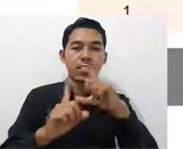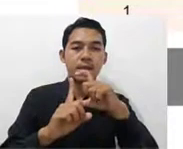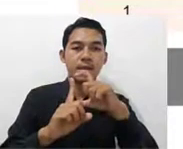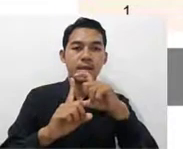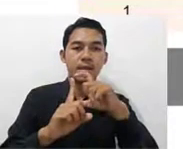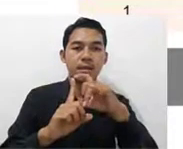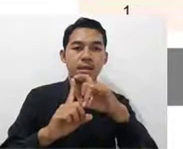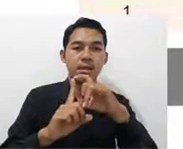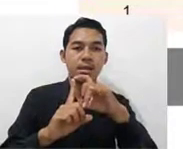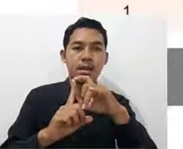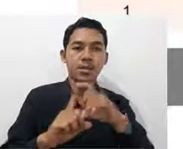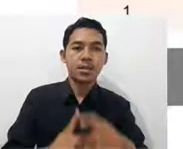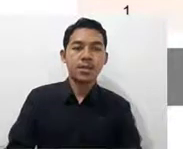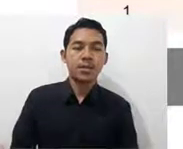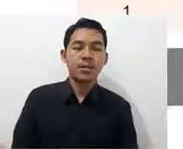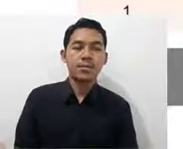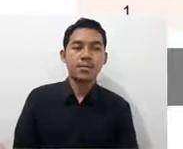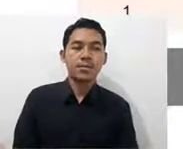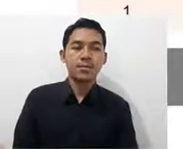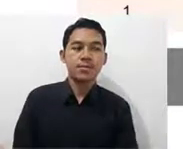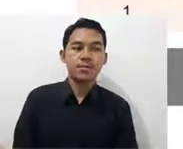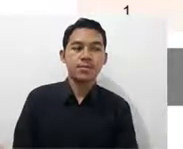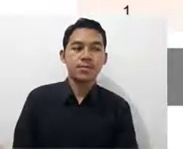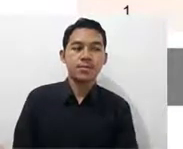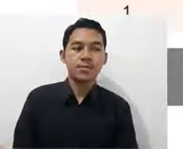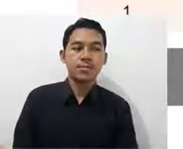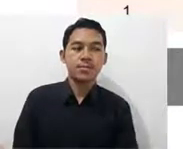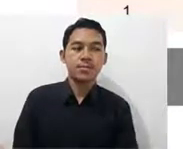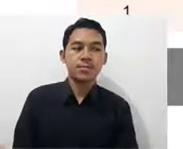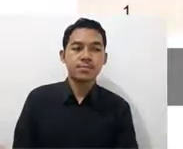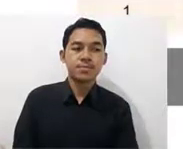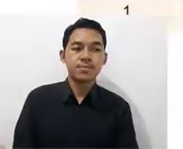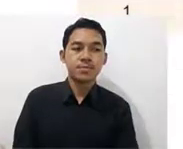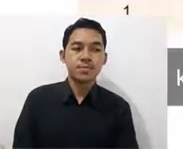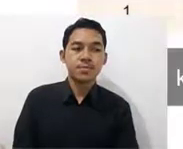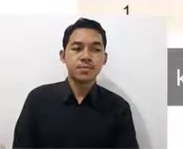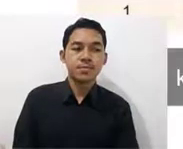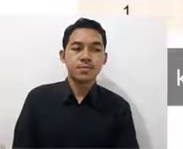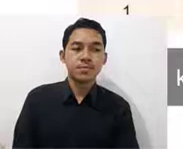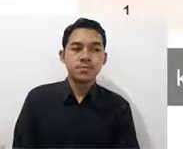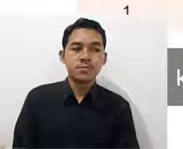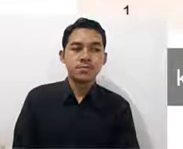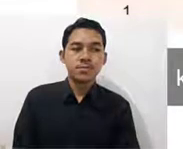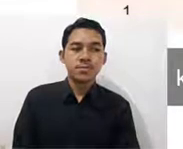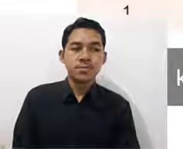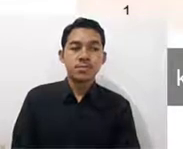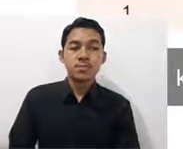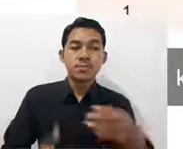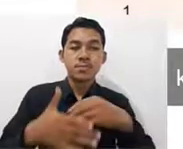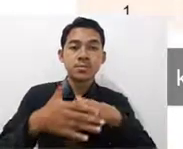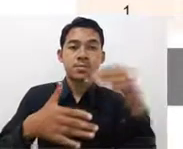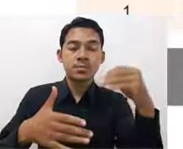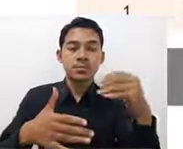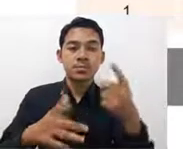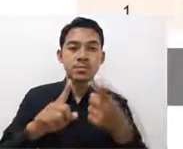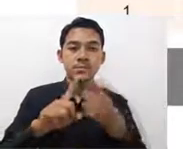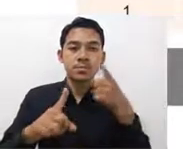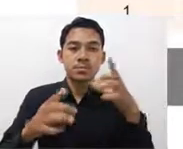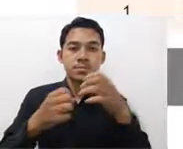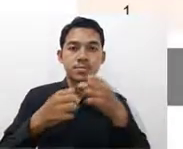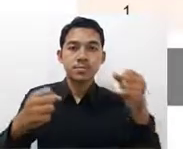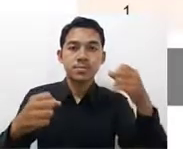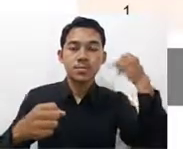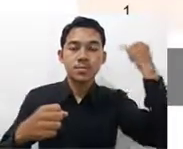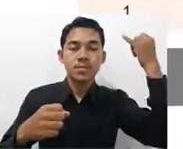NOT AND. Nah, seperti itu. Kemudian output dari gerbang logika NAND kebalikannya dari gerbang